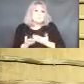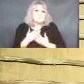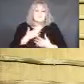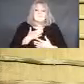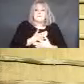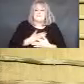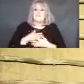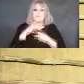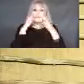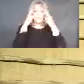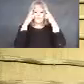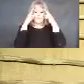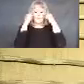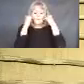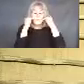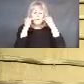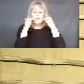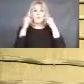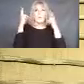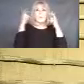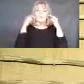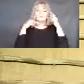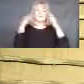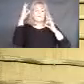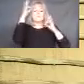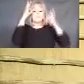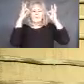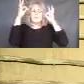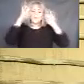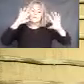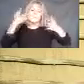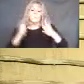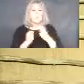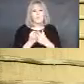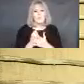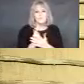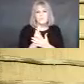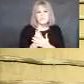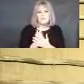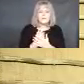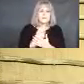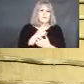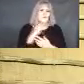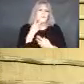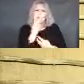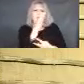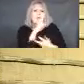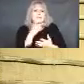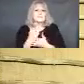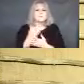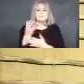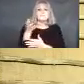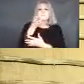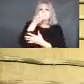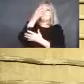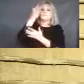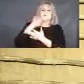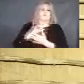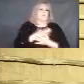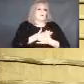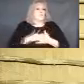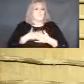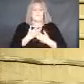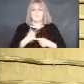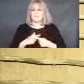En terwyl jy luister, miskien wil jy self so oë toemaak, sodat jy jou verbeelding kan gebruik om jou in te dink in wat daar gebeur het.